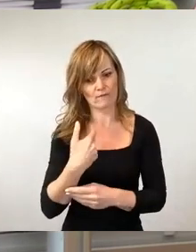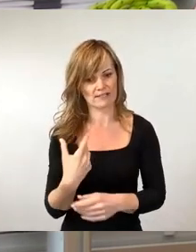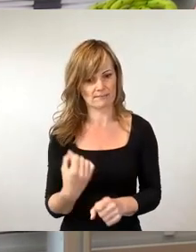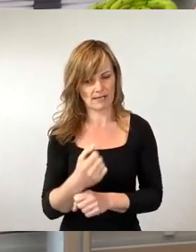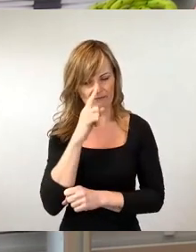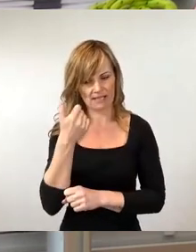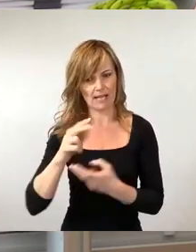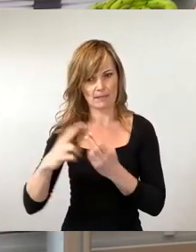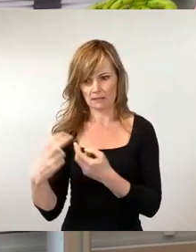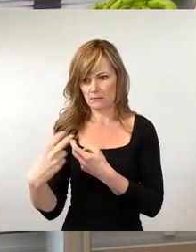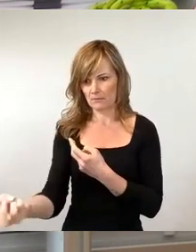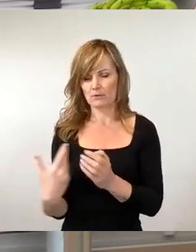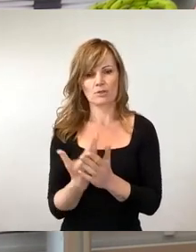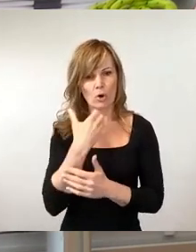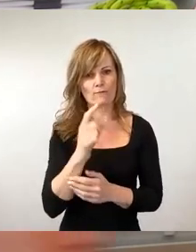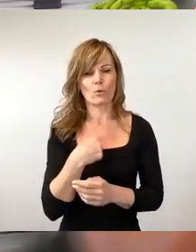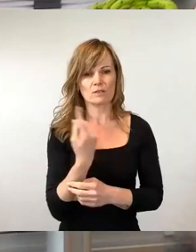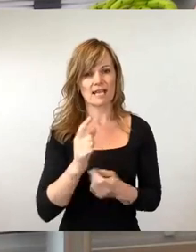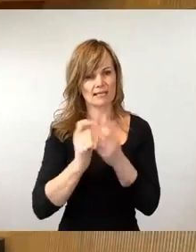Zustimmung zu unserem Änderungsantrag. Vielen Dank.